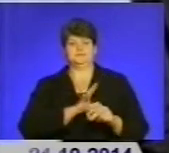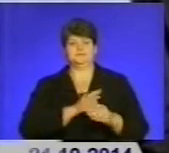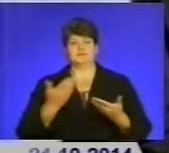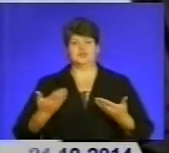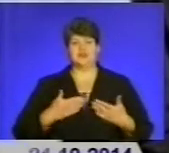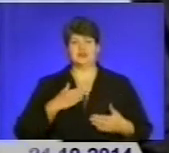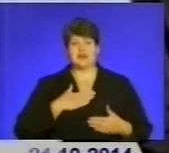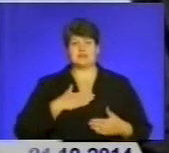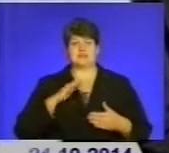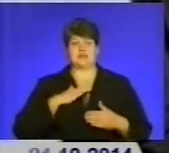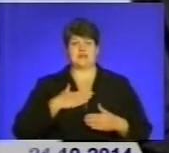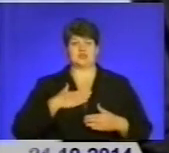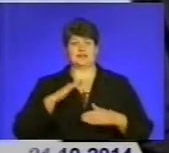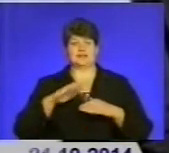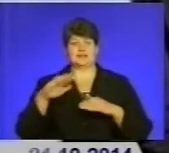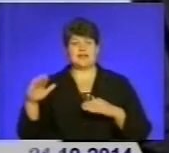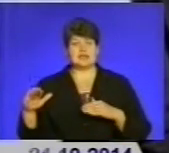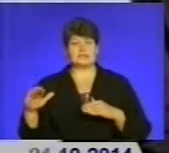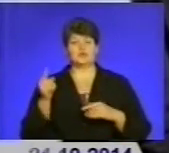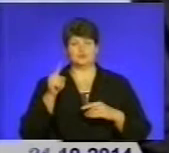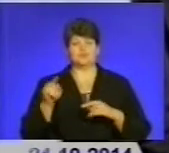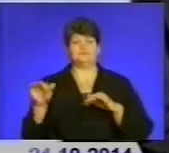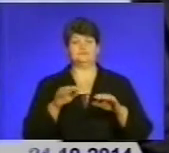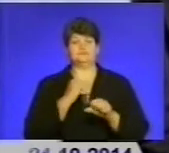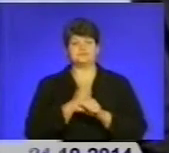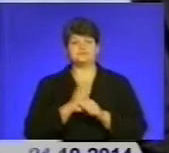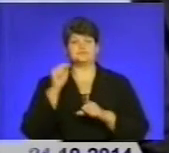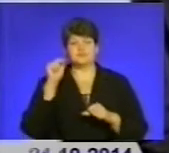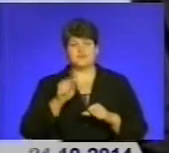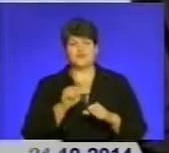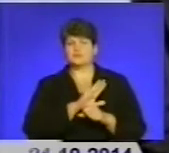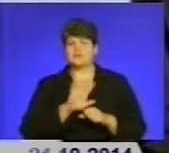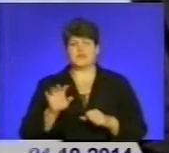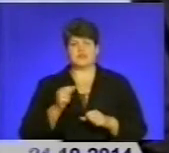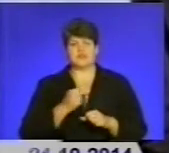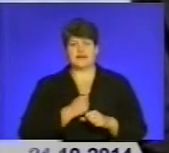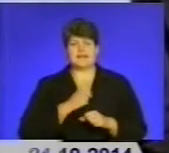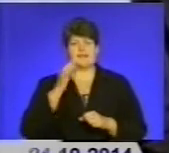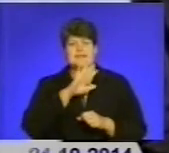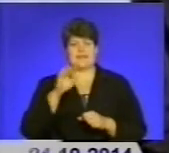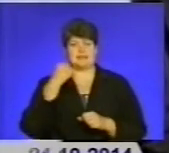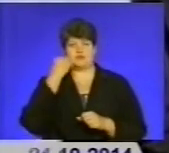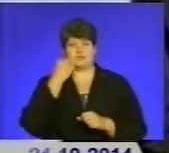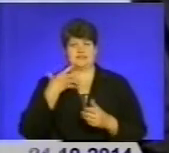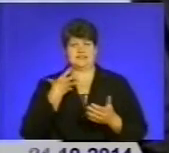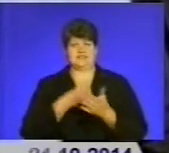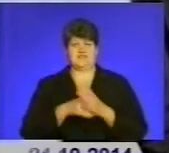та наших дітей. Тож дійте так, щоб у жодній мірі не жалкувати і не соромитись за свій